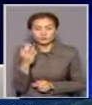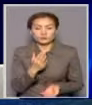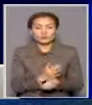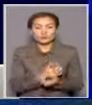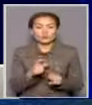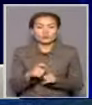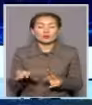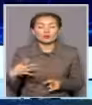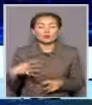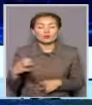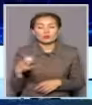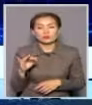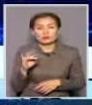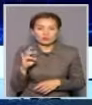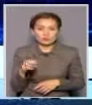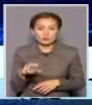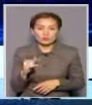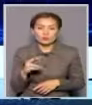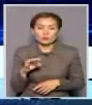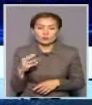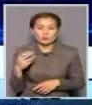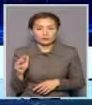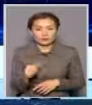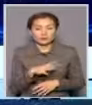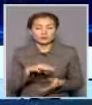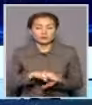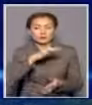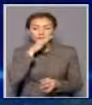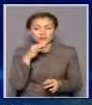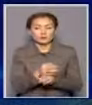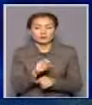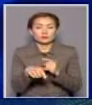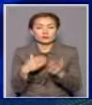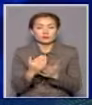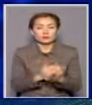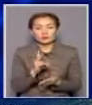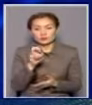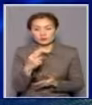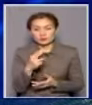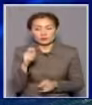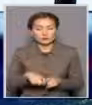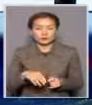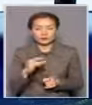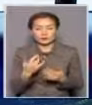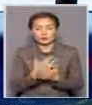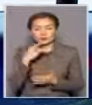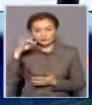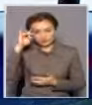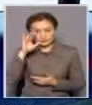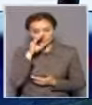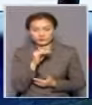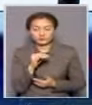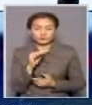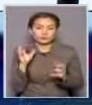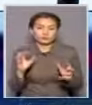по словам председателя Сената Маулена Ашимбаева, который ответил на вопросы в программе национального канала «Жаңа Казахстан»,